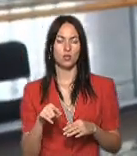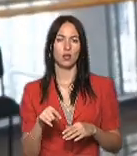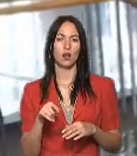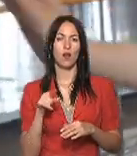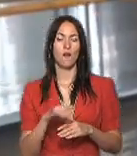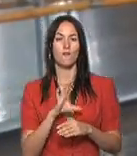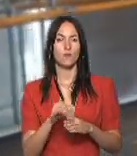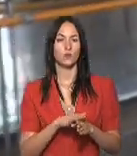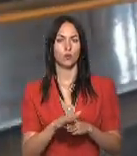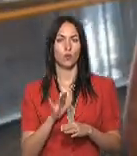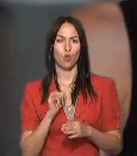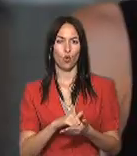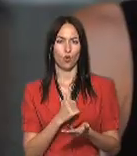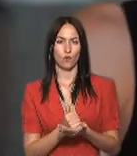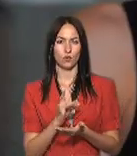ролі.